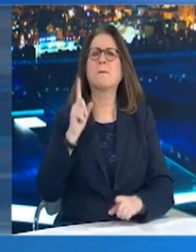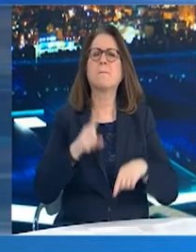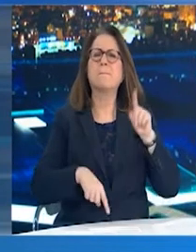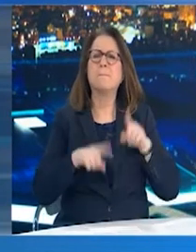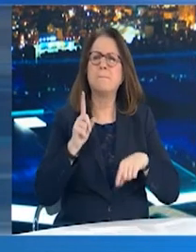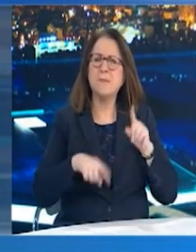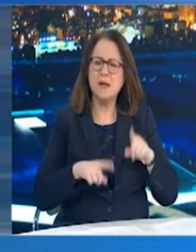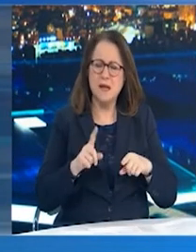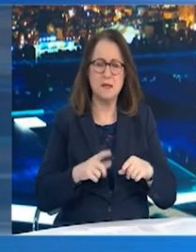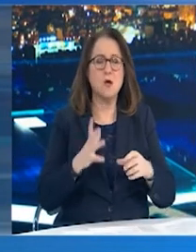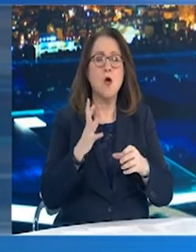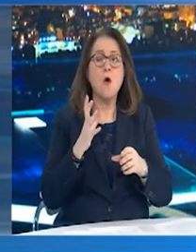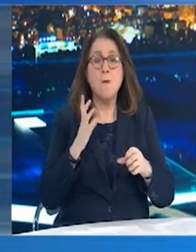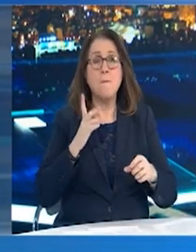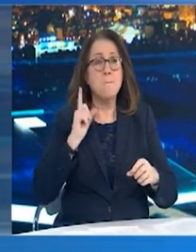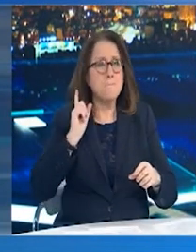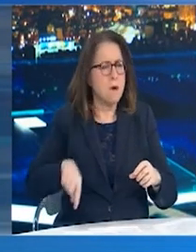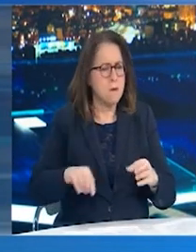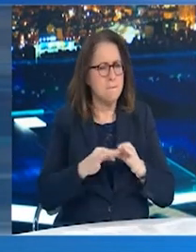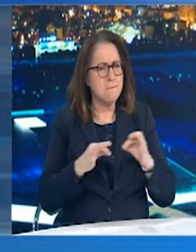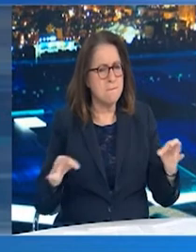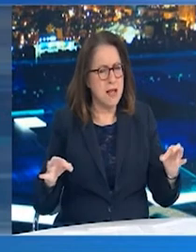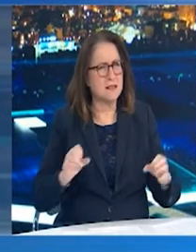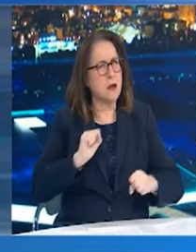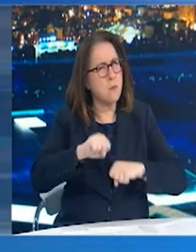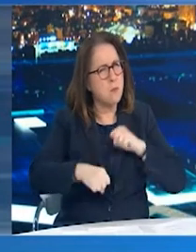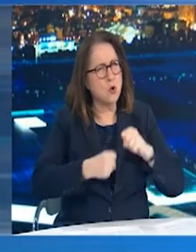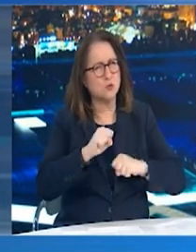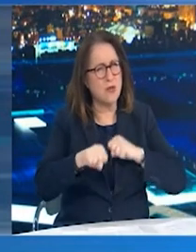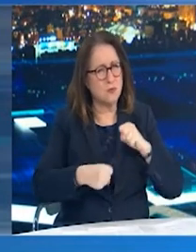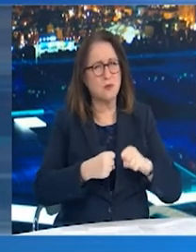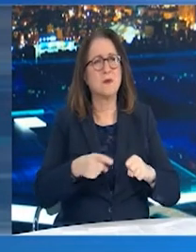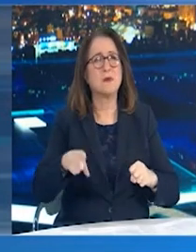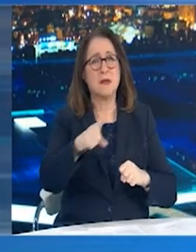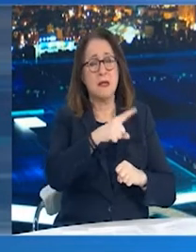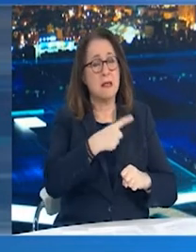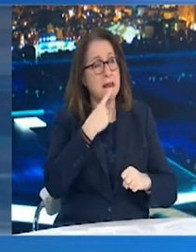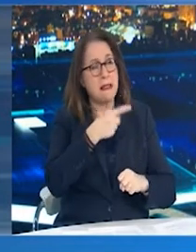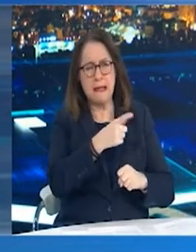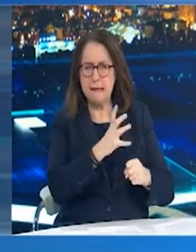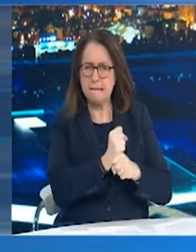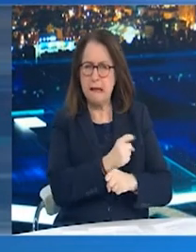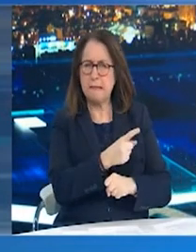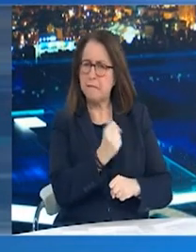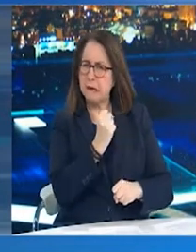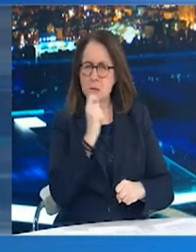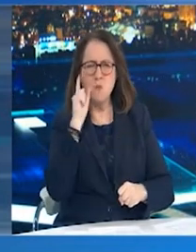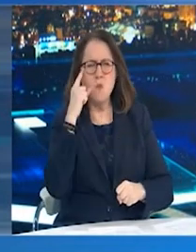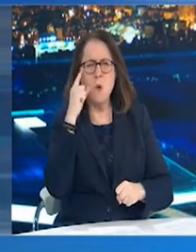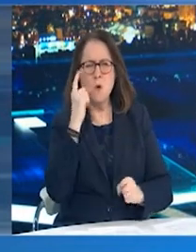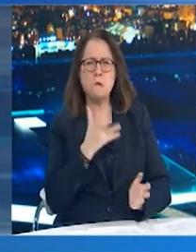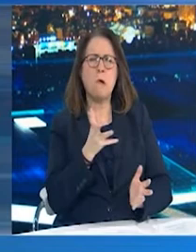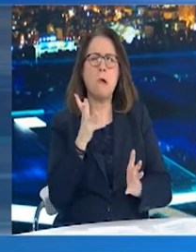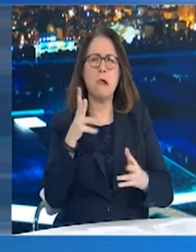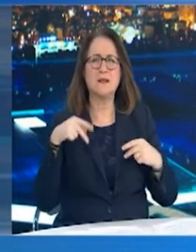και επιτυχημένες για να παραβιαστούν τα μέτρα δεν είναι κάποιο είδους εξυπνάδα. Είναι ζημιά προς το